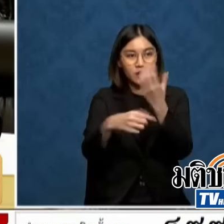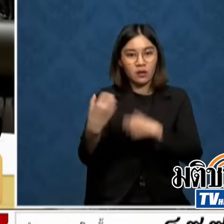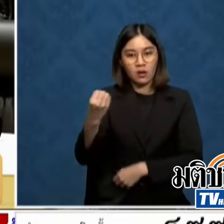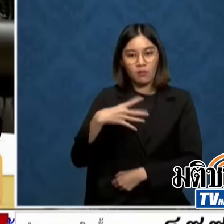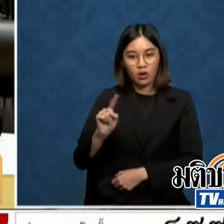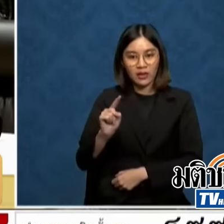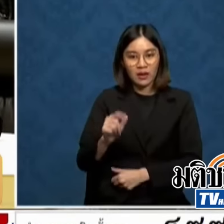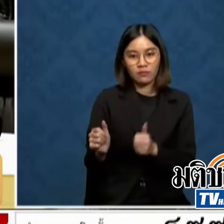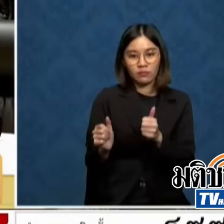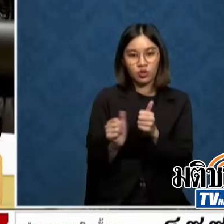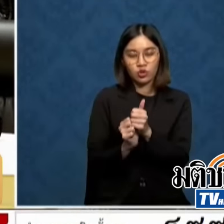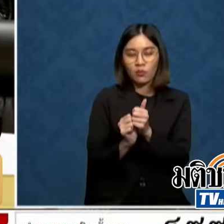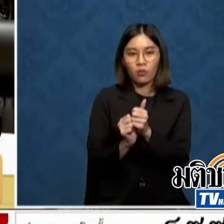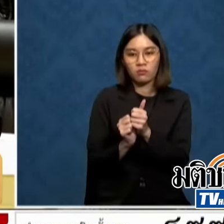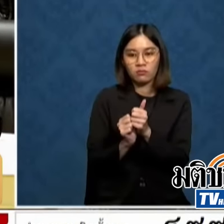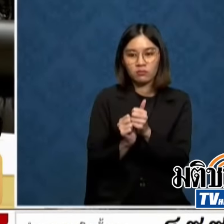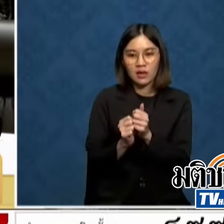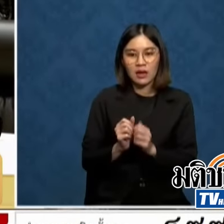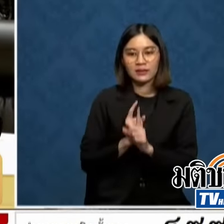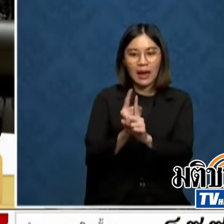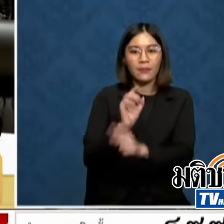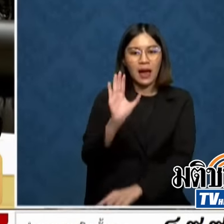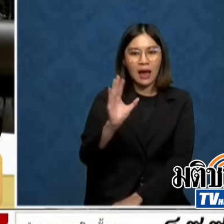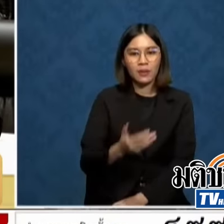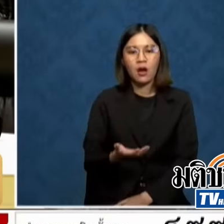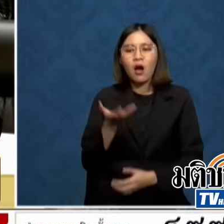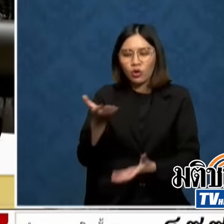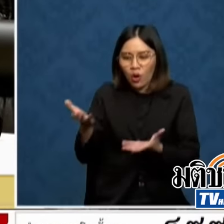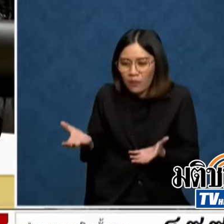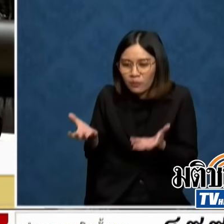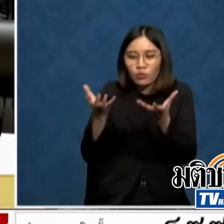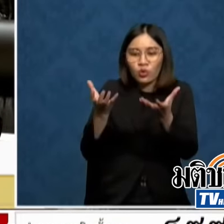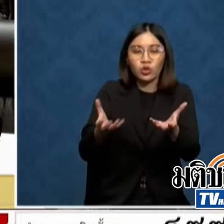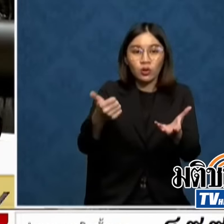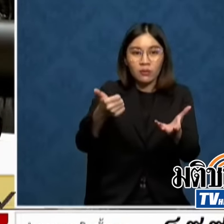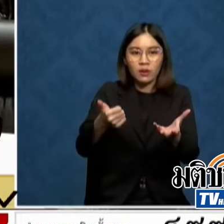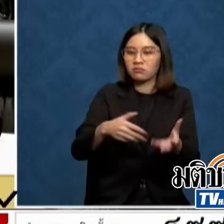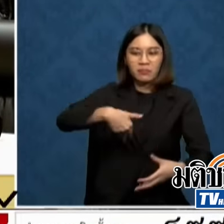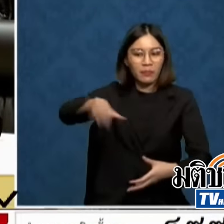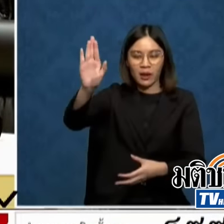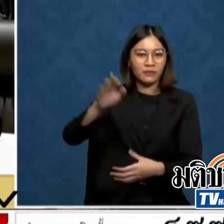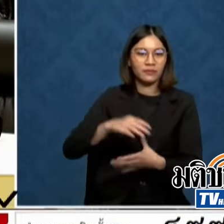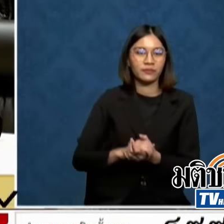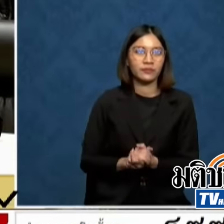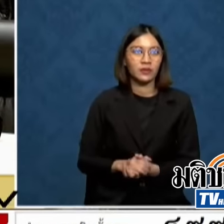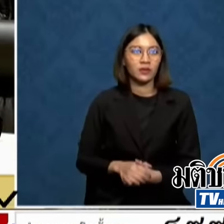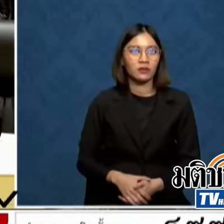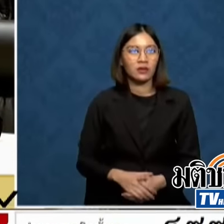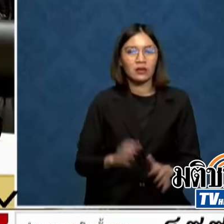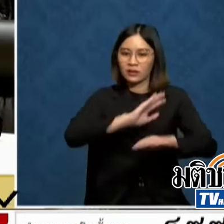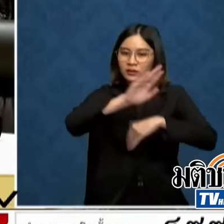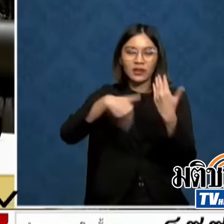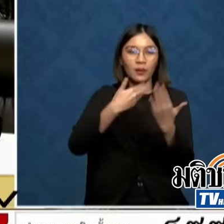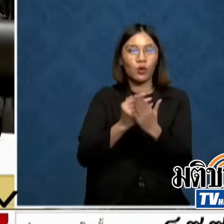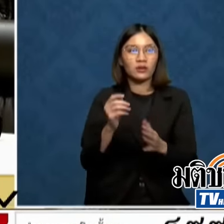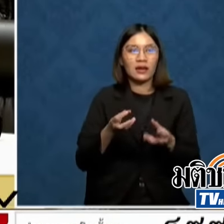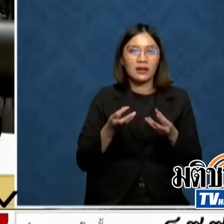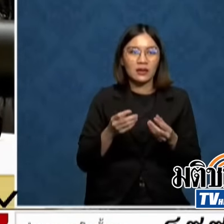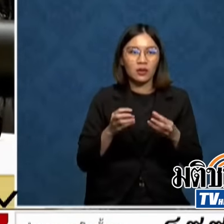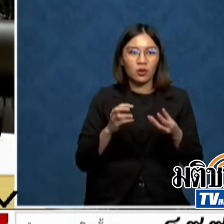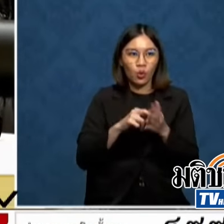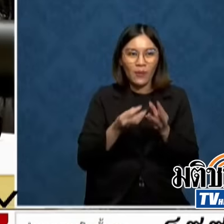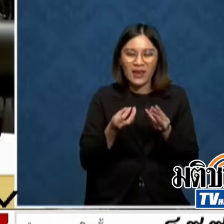กว่าไม่ให้ผู้ช่วยผมเข้าผมบอกว่าขอช่วยให้ช่วยยกเข้าไปได้ไหมเขาบอกให้เอาออกไปเลยผมบอกว่าเรื่องราวเหล่านี้มันเป็นเรื่องร